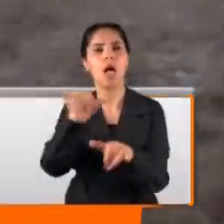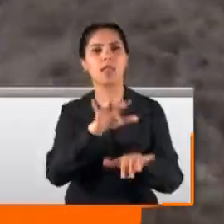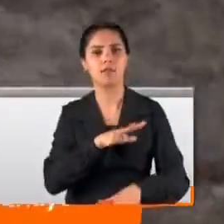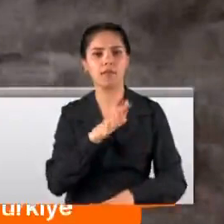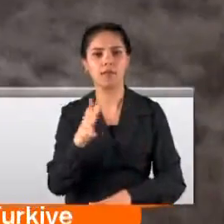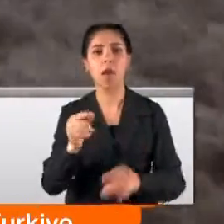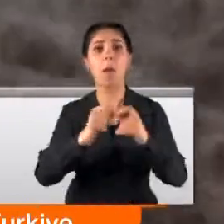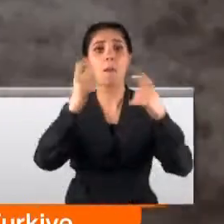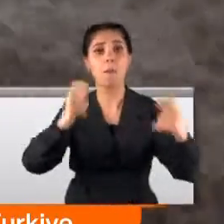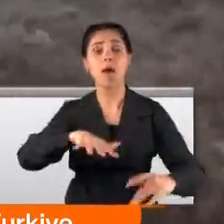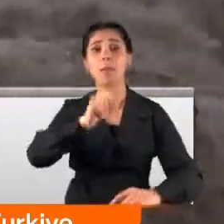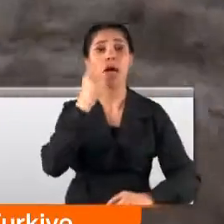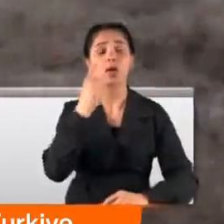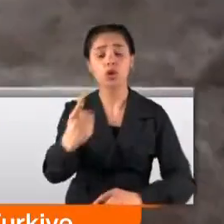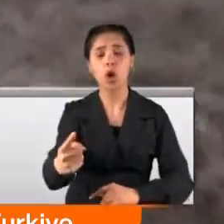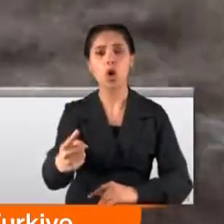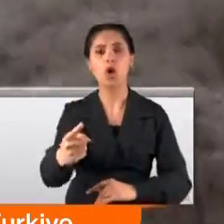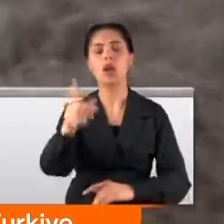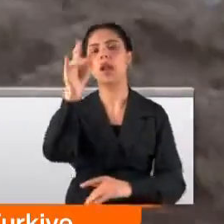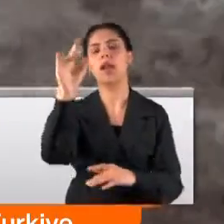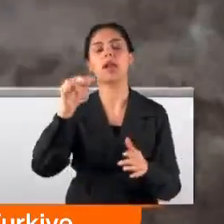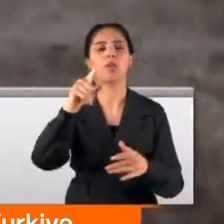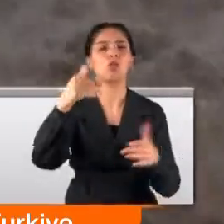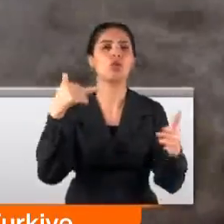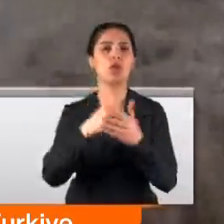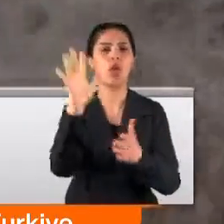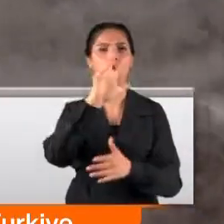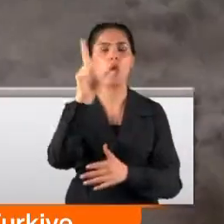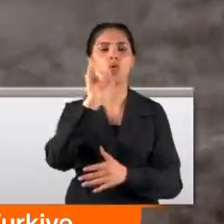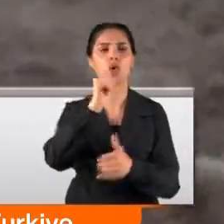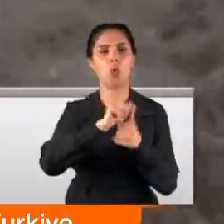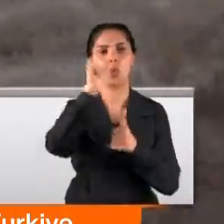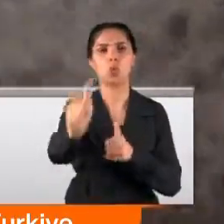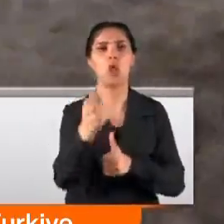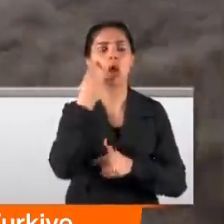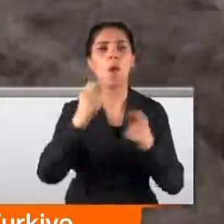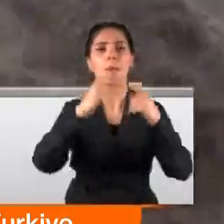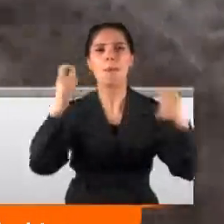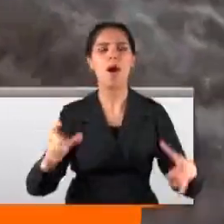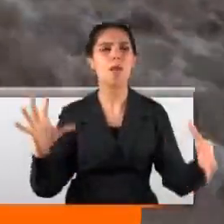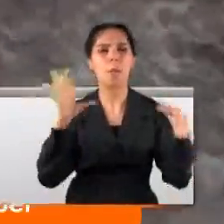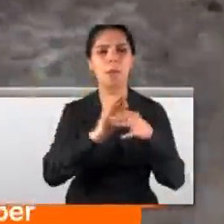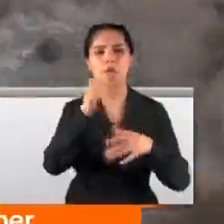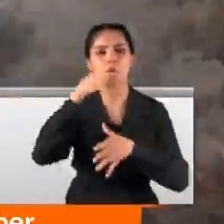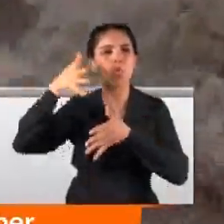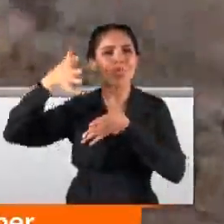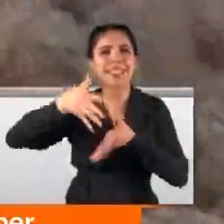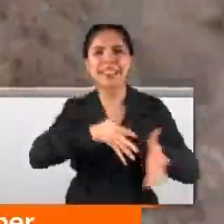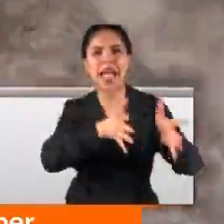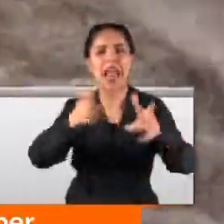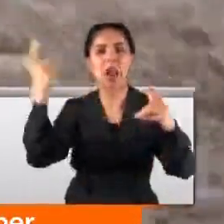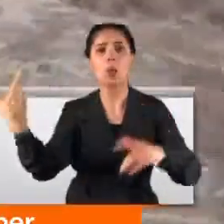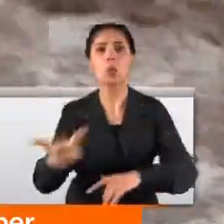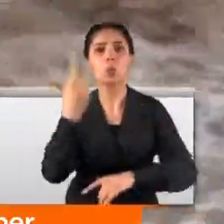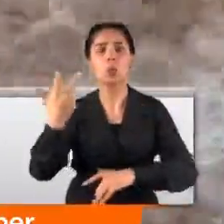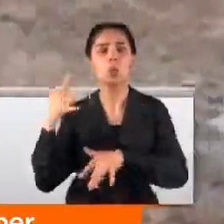Burası Bartın merkeze yaklaşık 30 kilometre uzaklıkta. İşte Bartın'a bağlı Arıt Deresi şu anda çok şiddetli